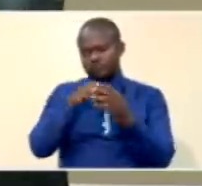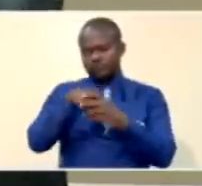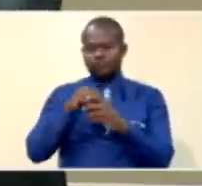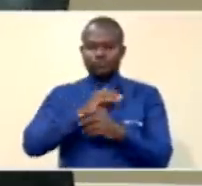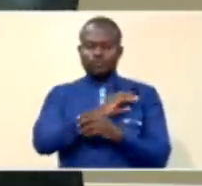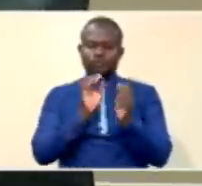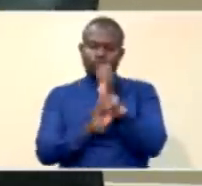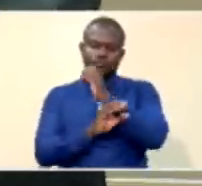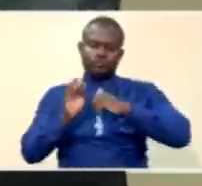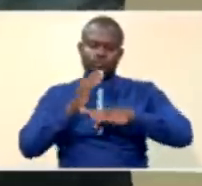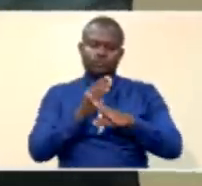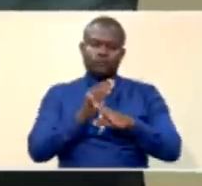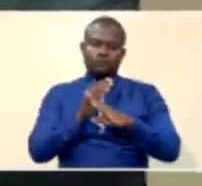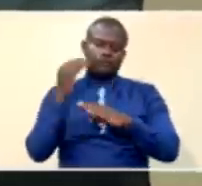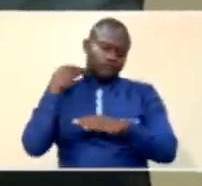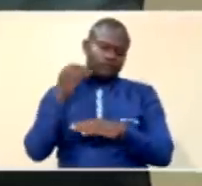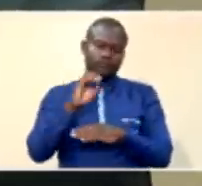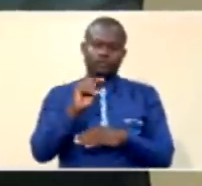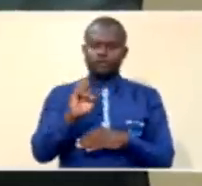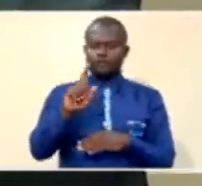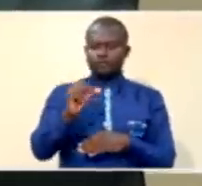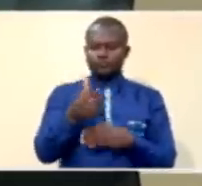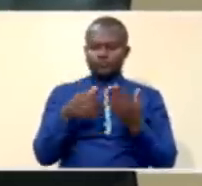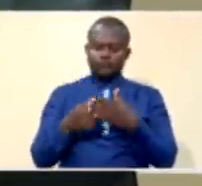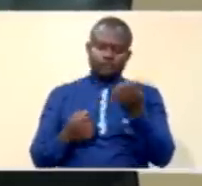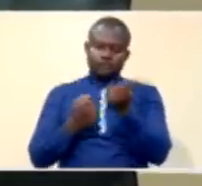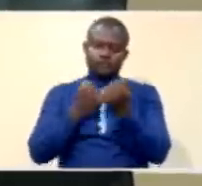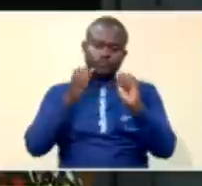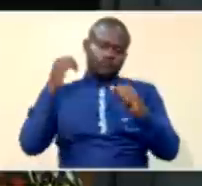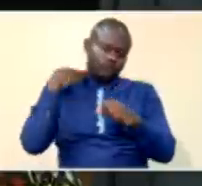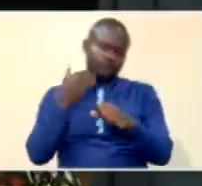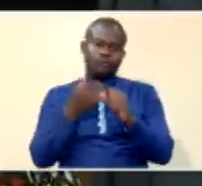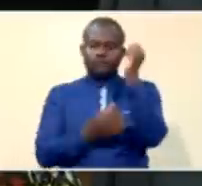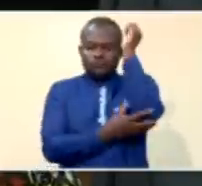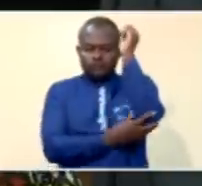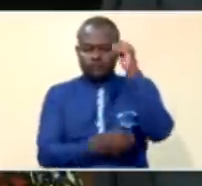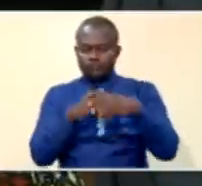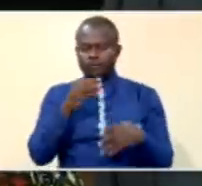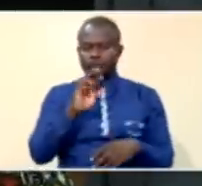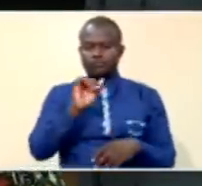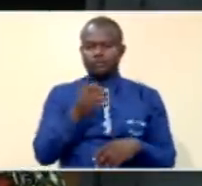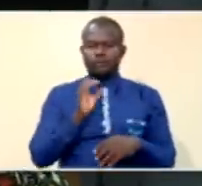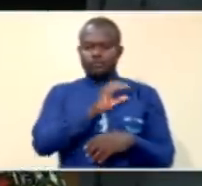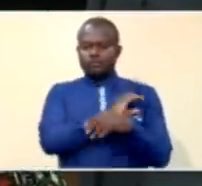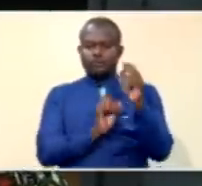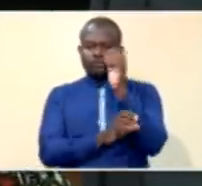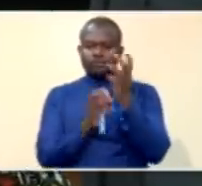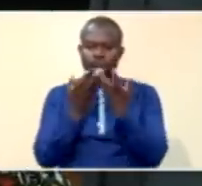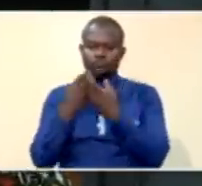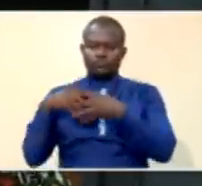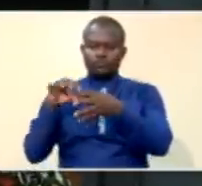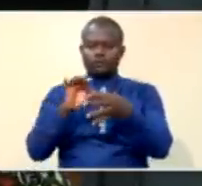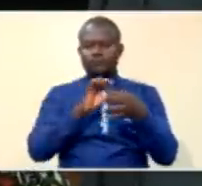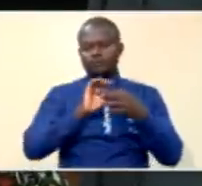Komisiyo y'Igihugu yo kurwanya Jenoside CNRG, ikigega gitera inkunga abarokotse Jenoside batishoboye FARGE, Komisiyo y'Igihugu y'Ubumwe n'Ubwiyunge